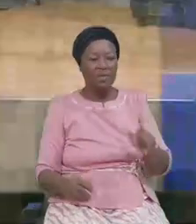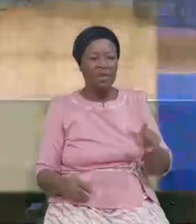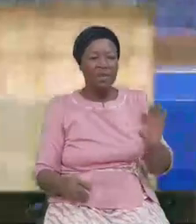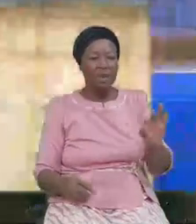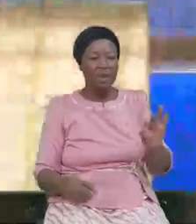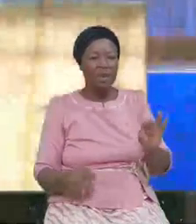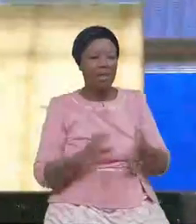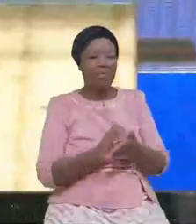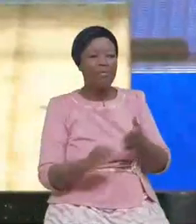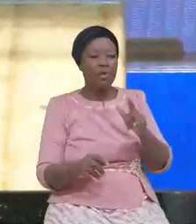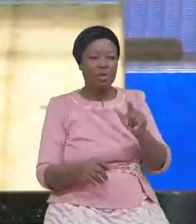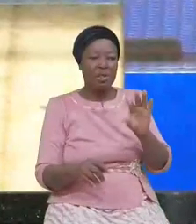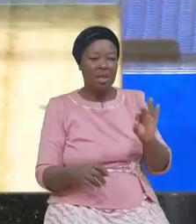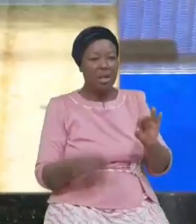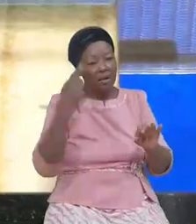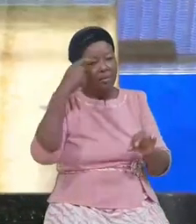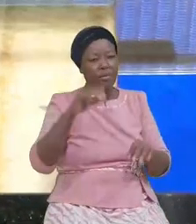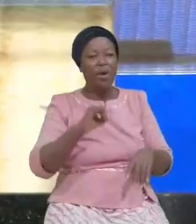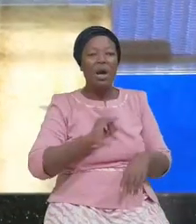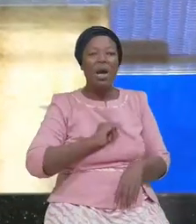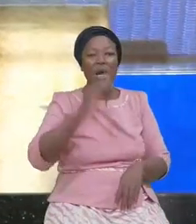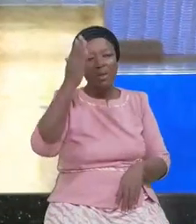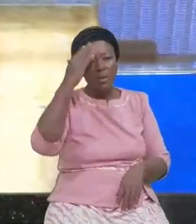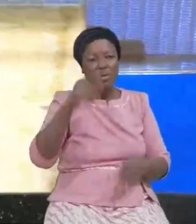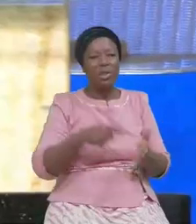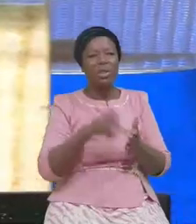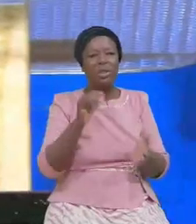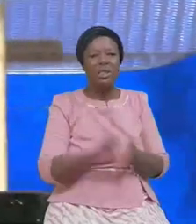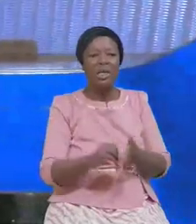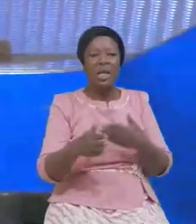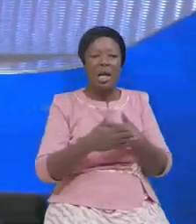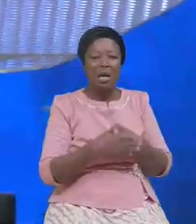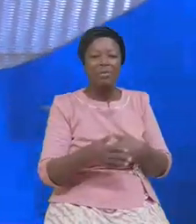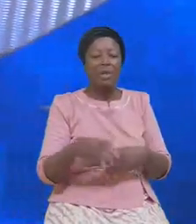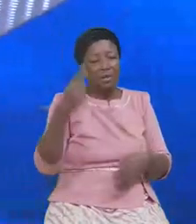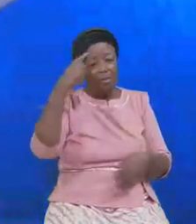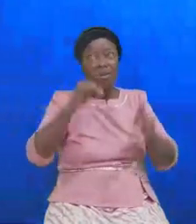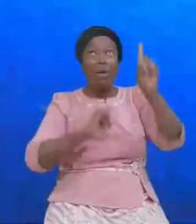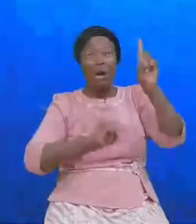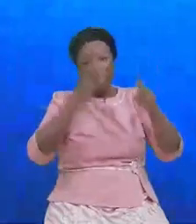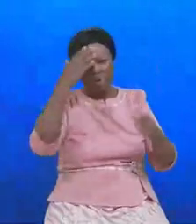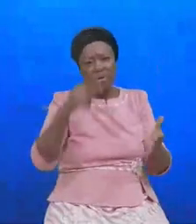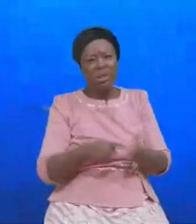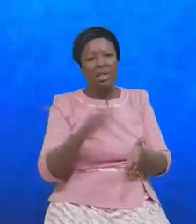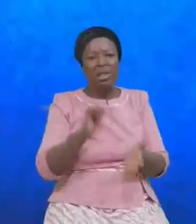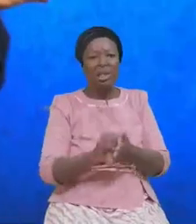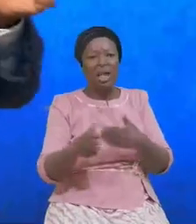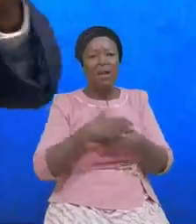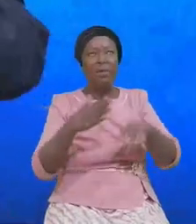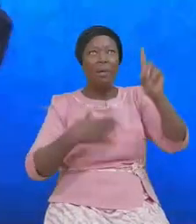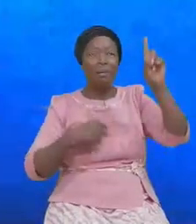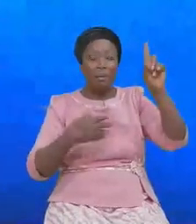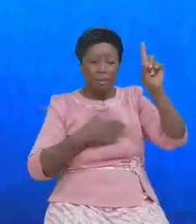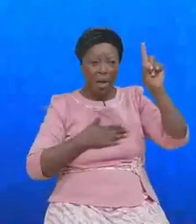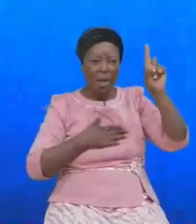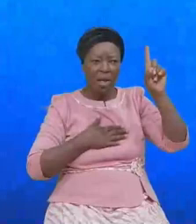Verset 29. Je sais qu'il s'introduira parmi vous après mon départ des loups cruels